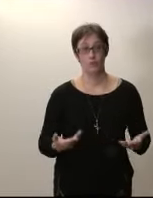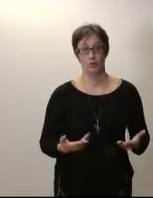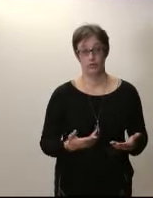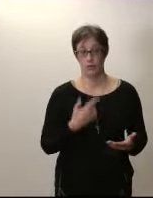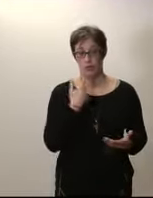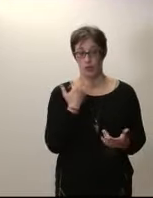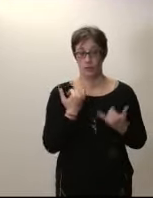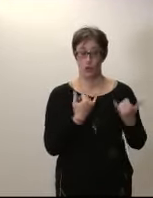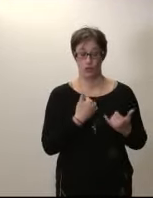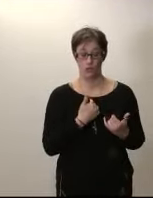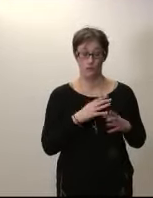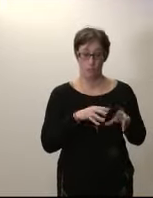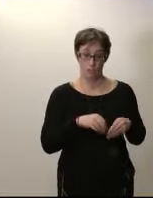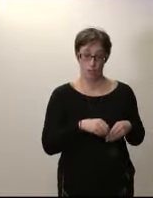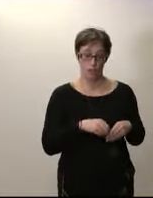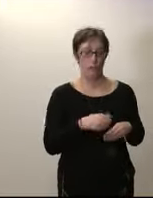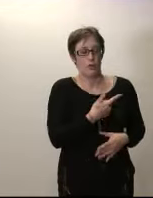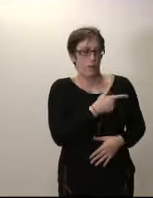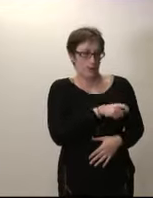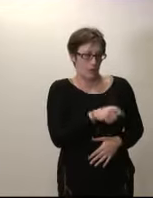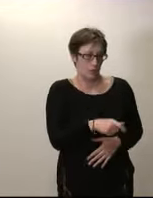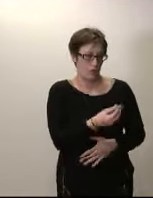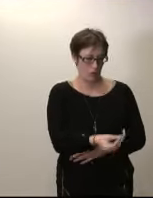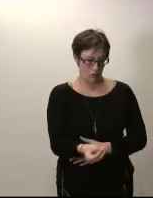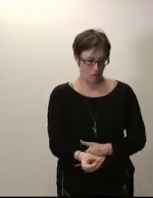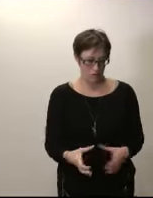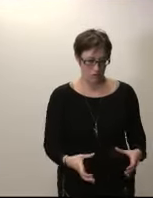personnes et si vous avez des enfants. Et on ne peut pas aller au-delà.